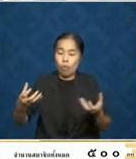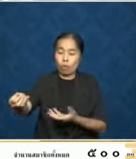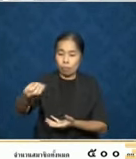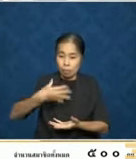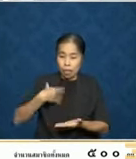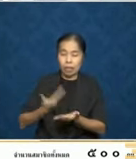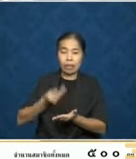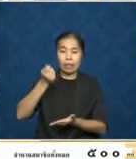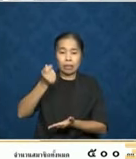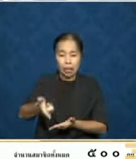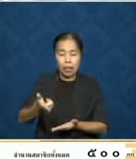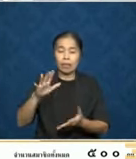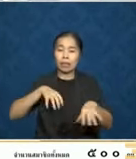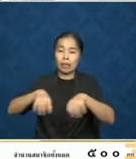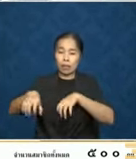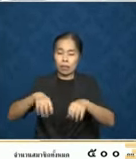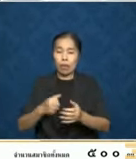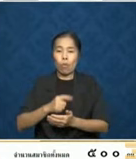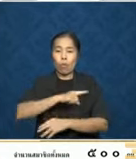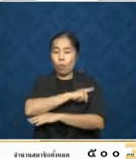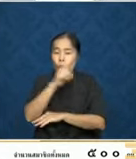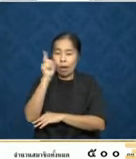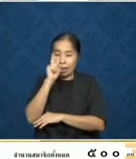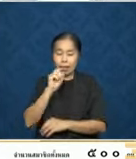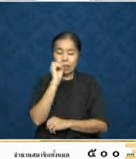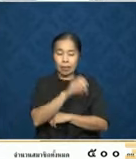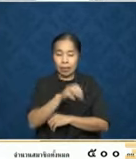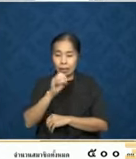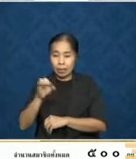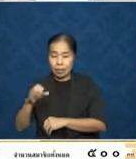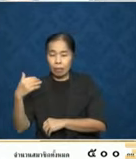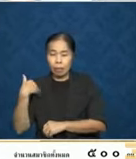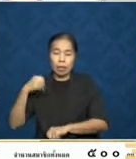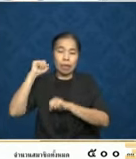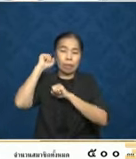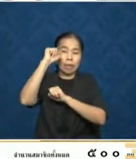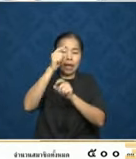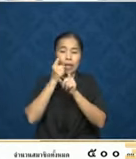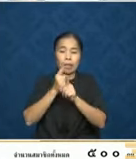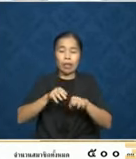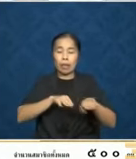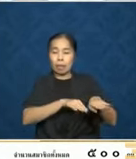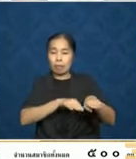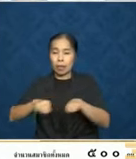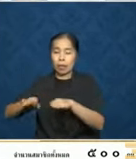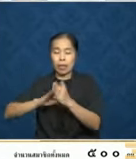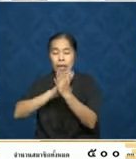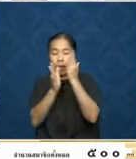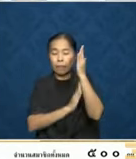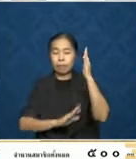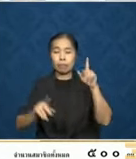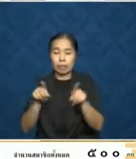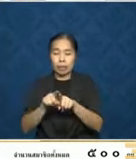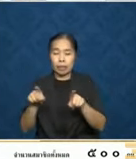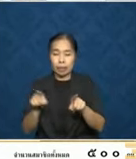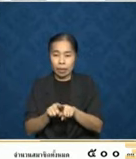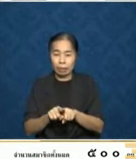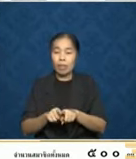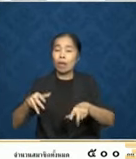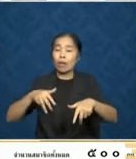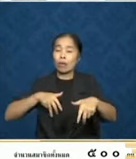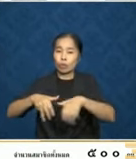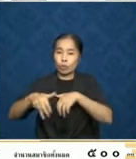ครับควรมีการกำหนดวันในการทิ้งขยะและประกาศให้เป็นมาตรฐานเดียวกันทั่วประเทศครับชุมชนควรเข้ามามีส่ว